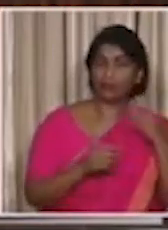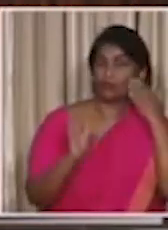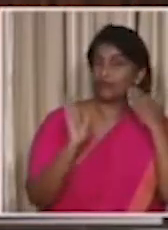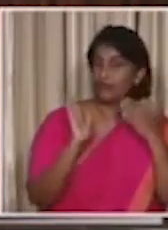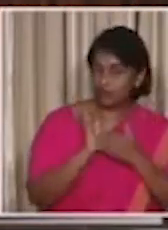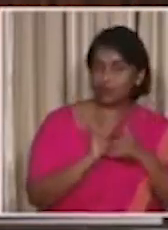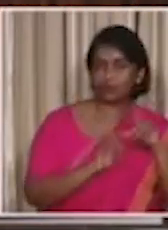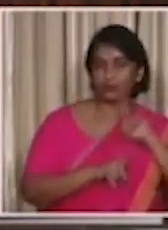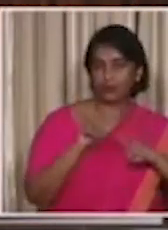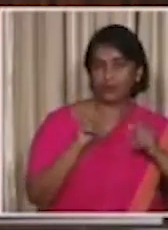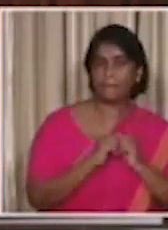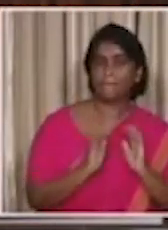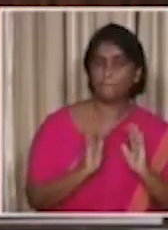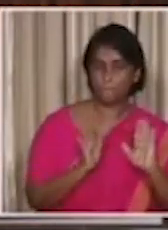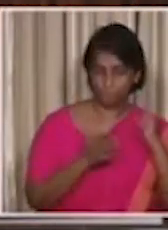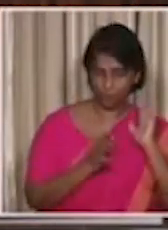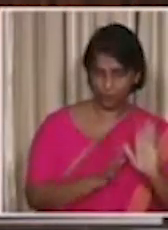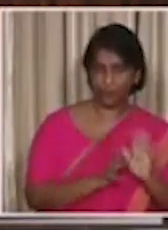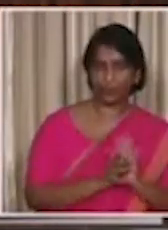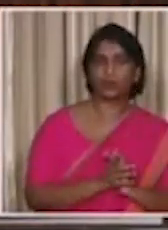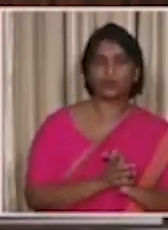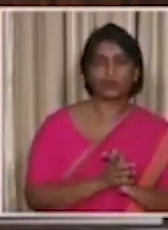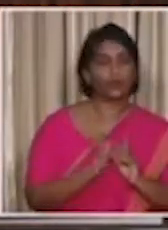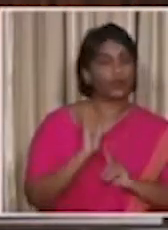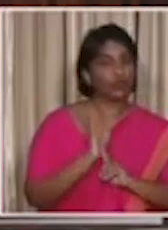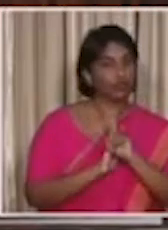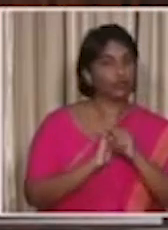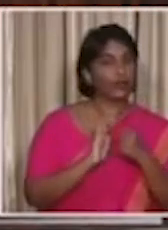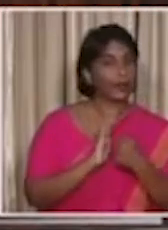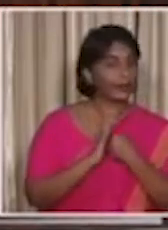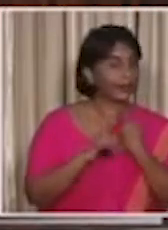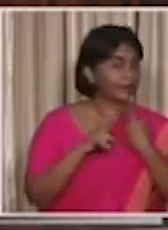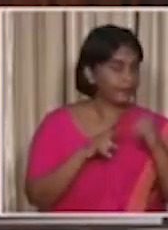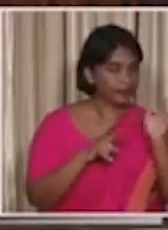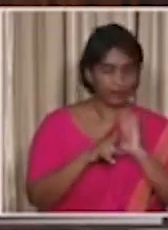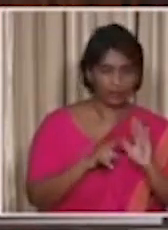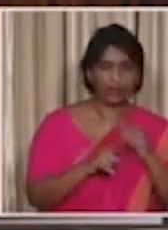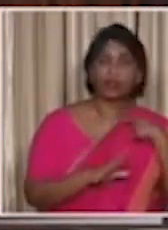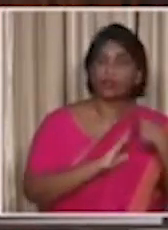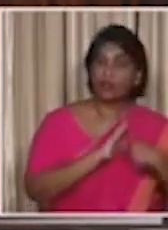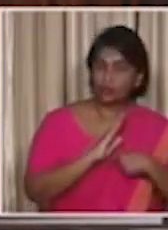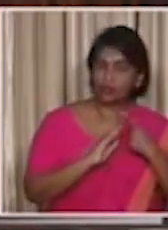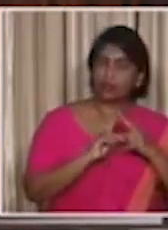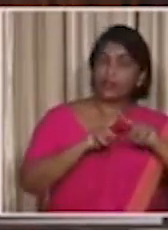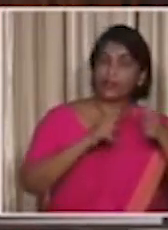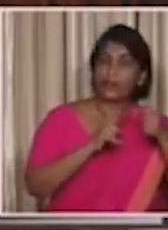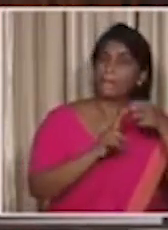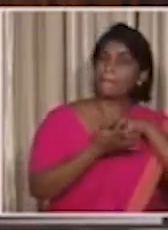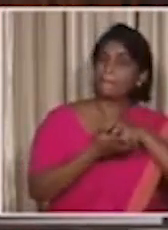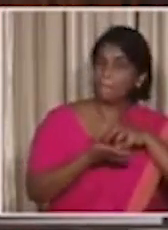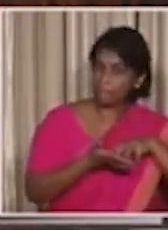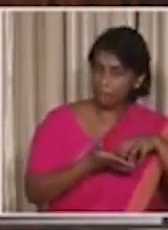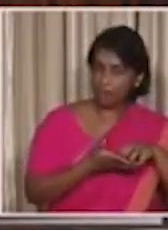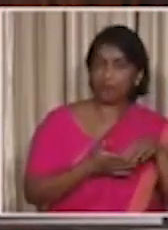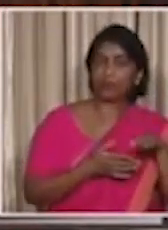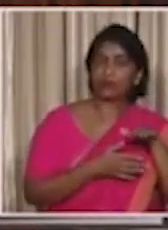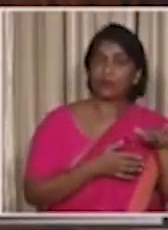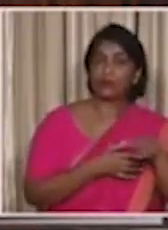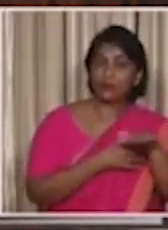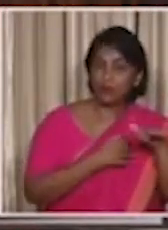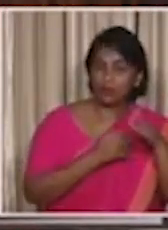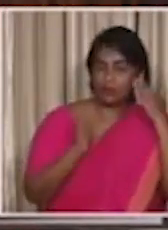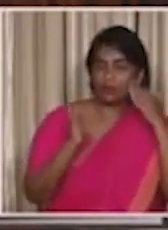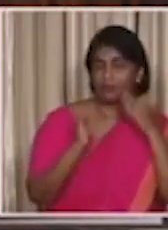සම්බන්ධයෙන්ද සාකච්ඡා ආරම්භ කර තිබෙනවා. උතුරු නැගෙනහිර පමණක් නොව රටේ වෙනත් පළාත්වලත්